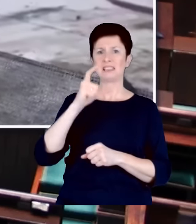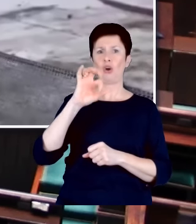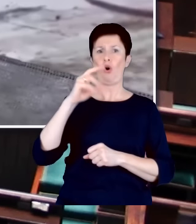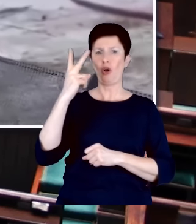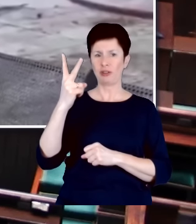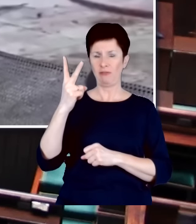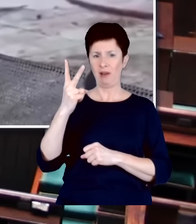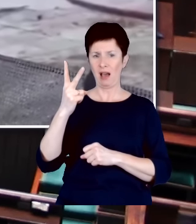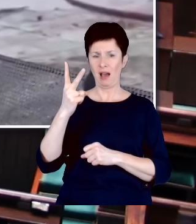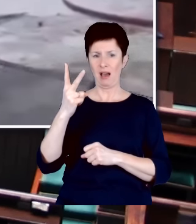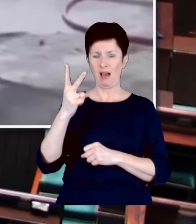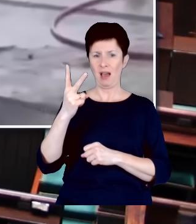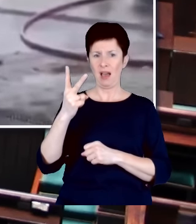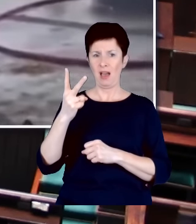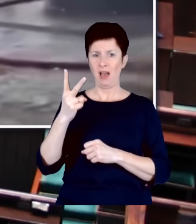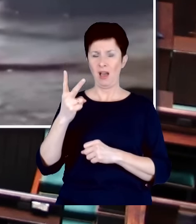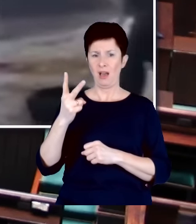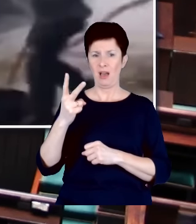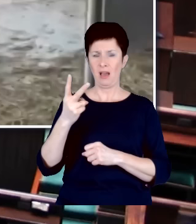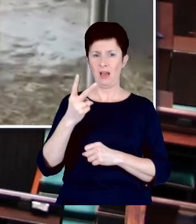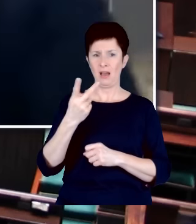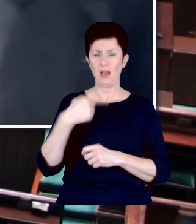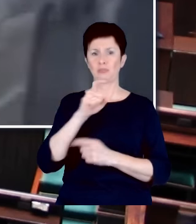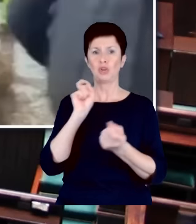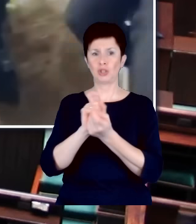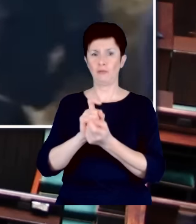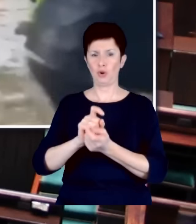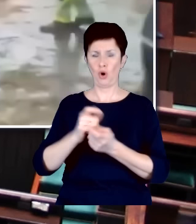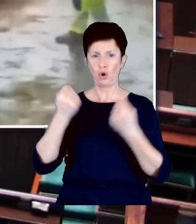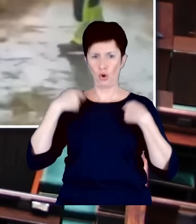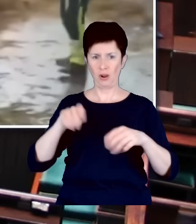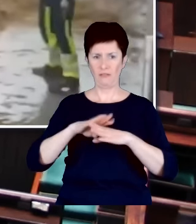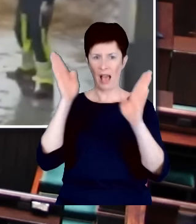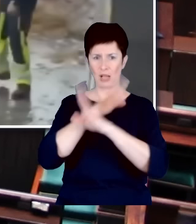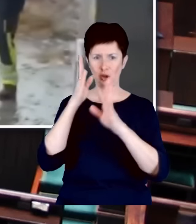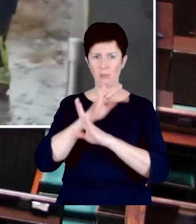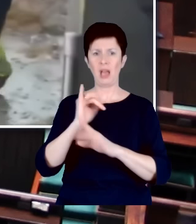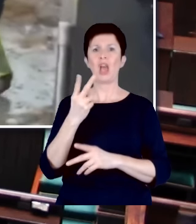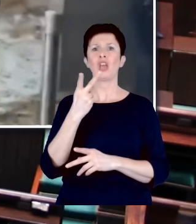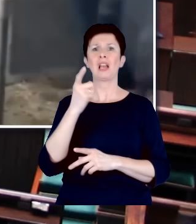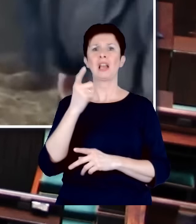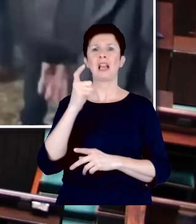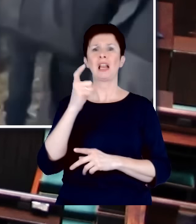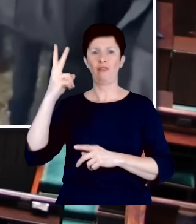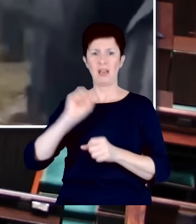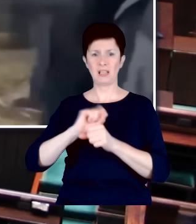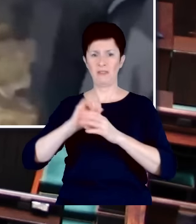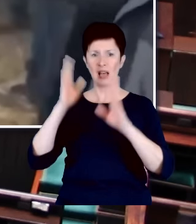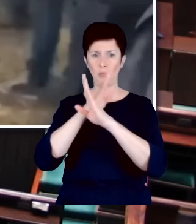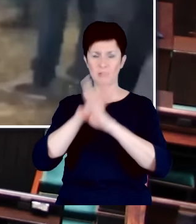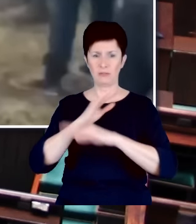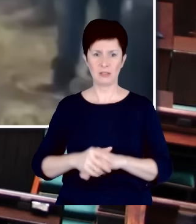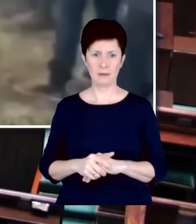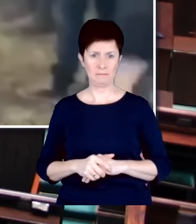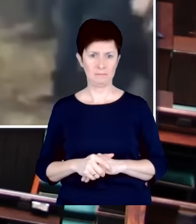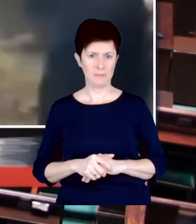zarzutem przeciwko rolnikom w atmosferze? Pan wie, jaki jest udział dwutlenku węgla? Panie pośle, jaki jest udział? Niech pan